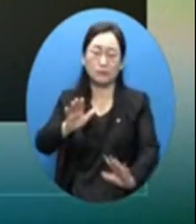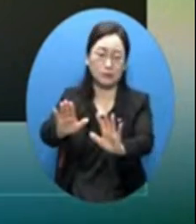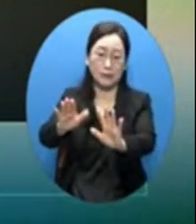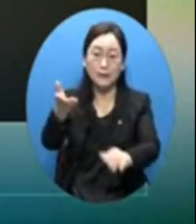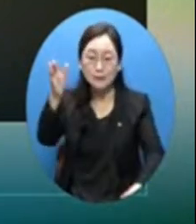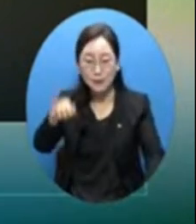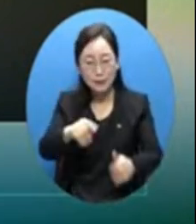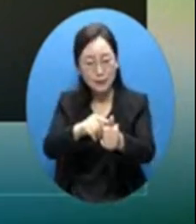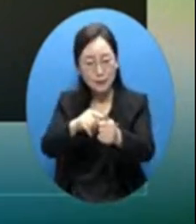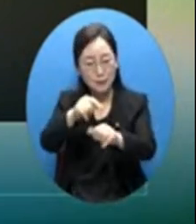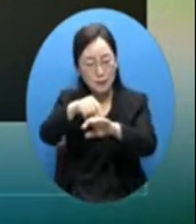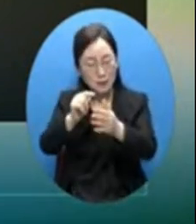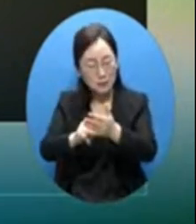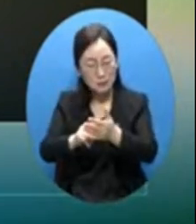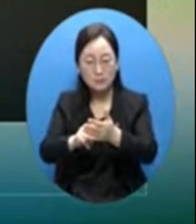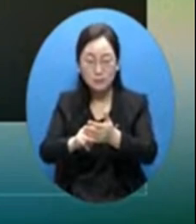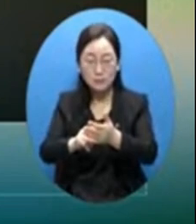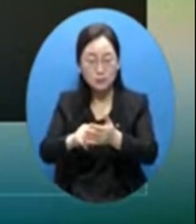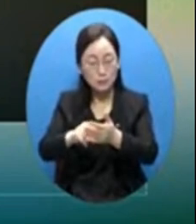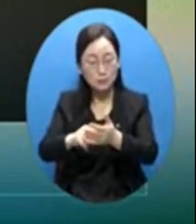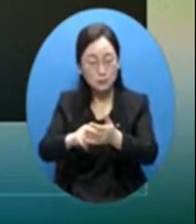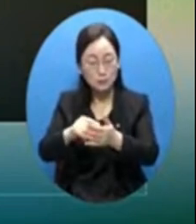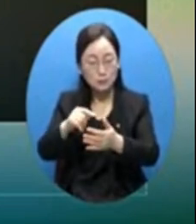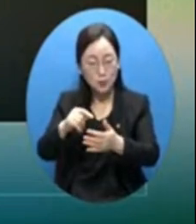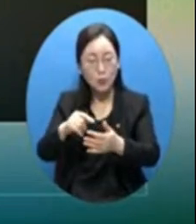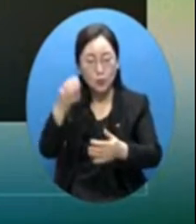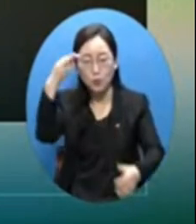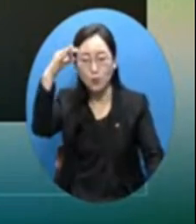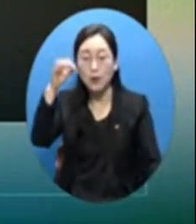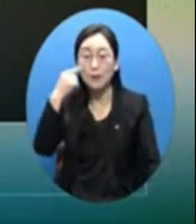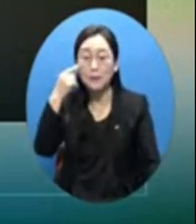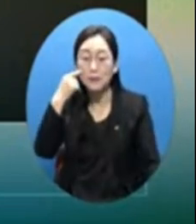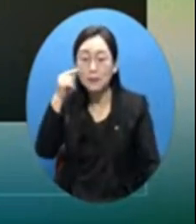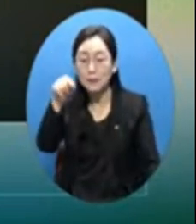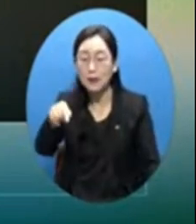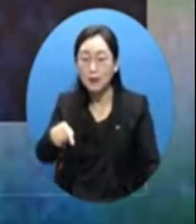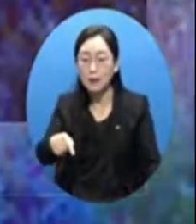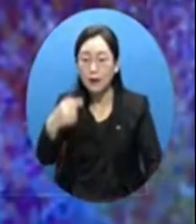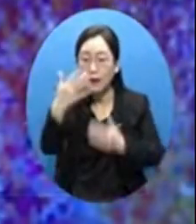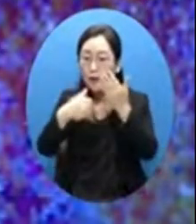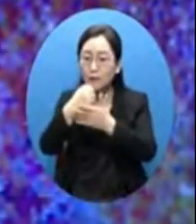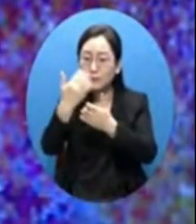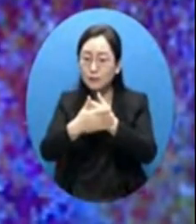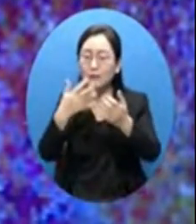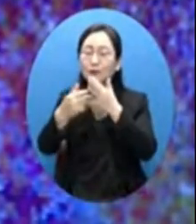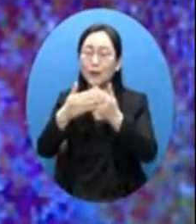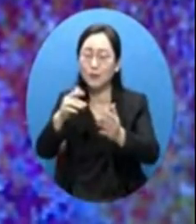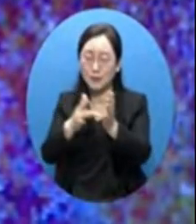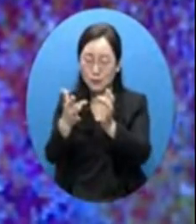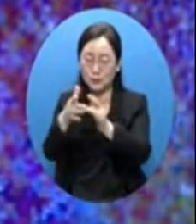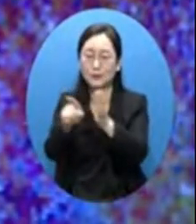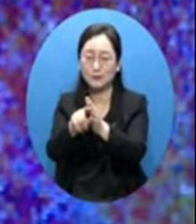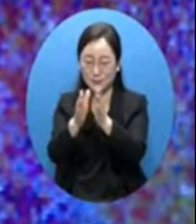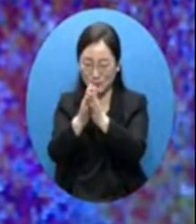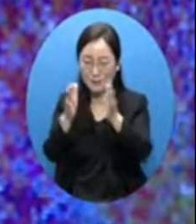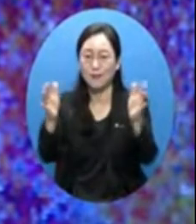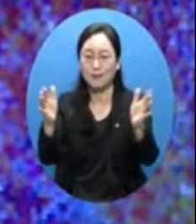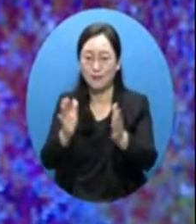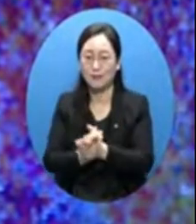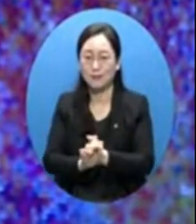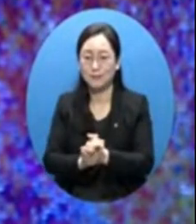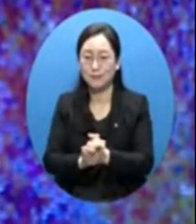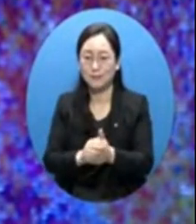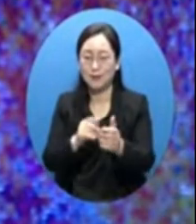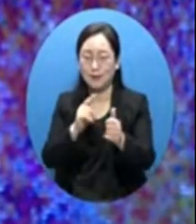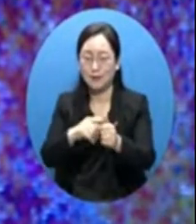마음이 이미 열려있던 차라 그의 부흥에 가서 하나님 은혜를 체험하고 예수를 믿게 되었습니다. 이제 내가